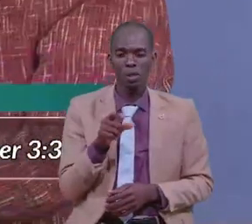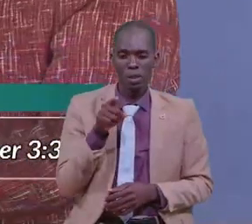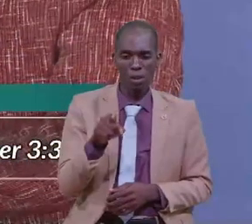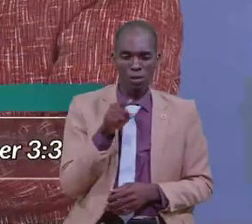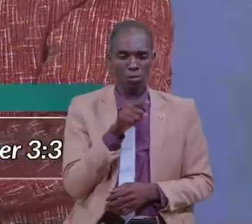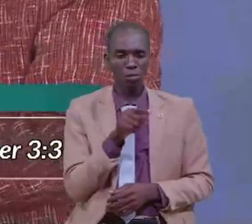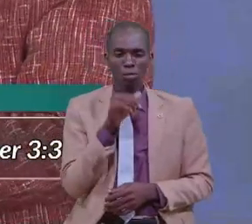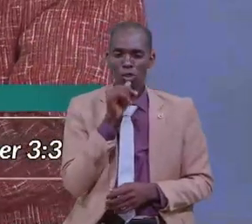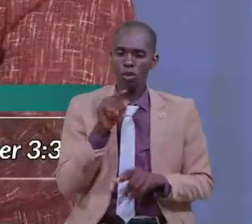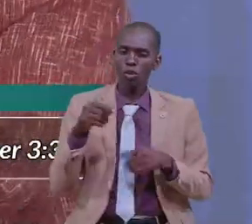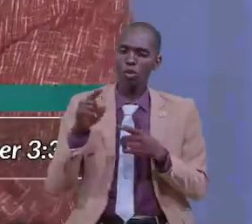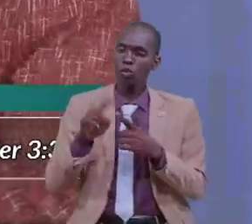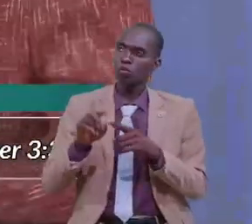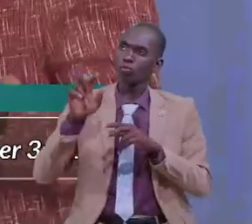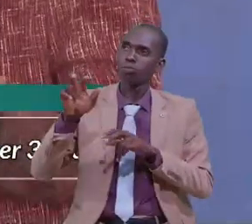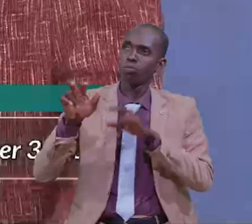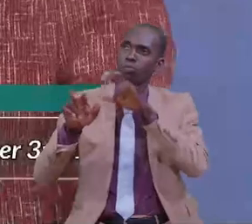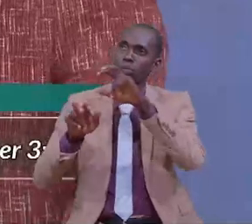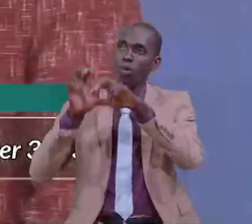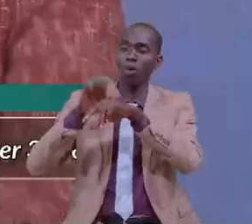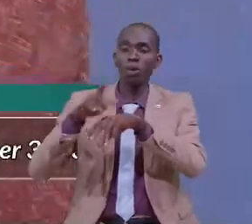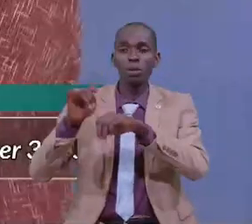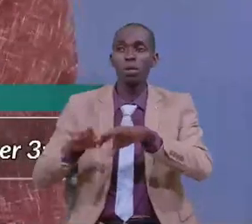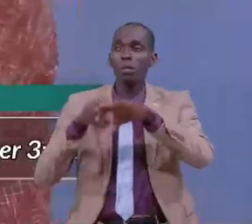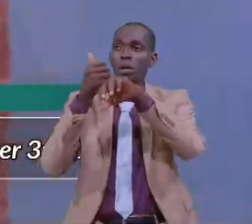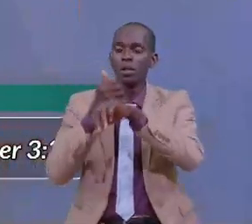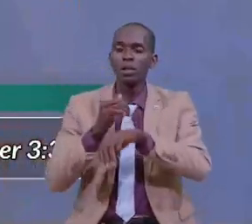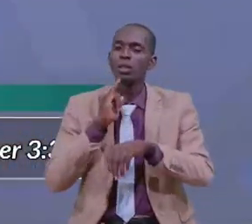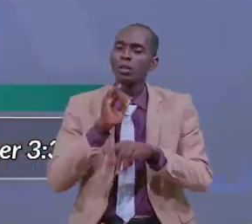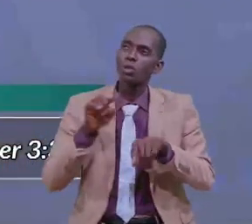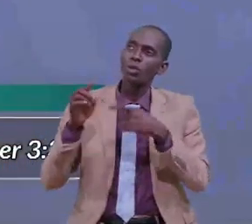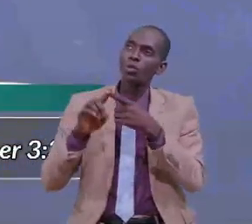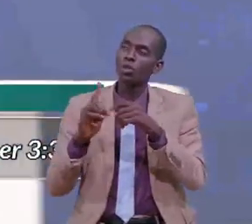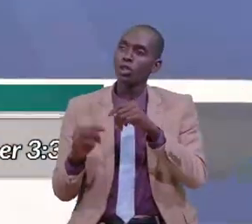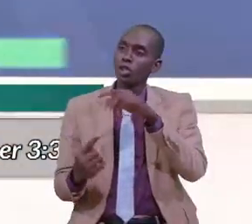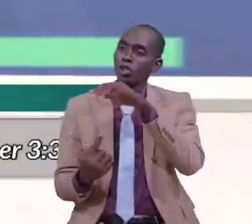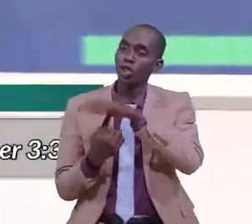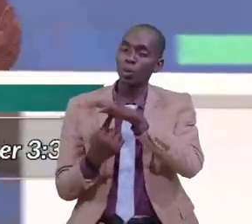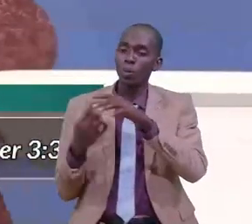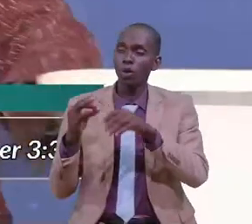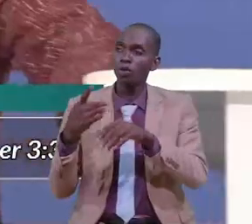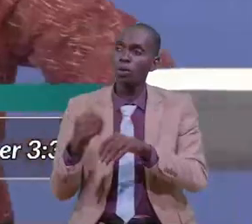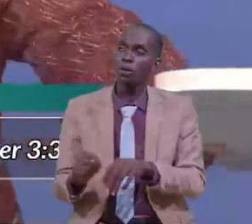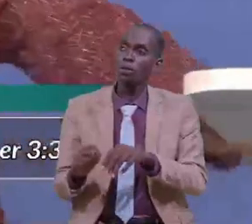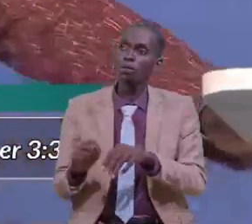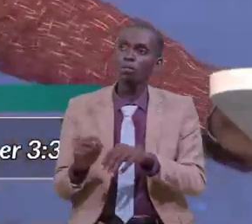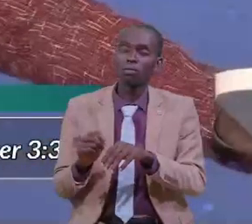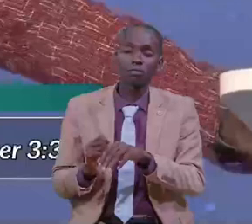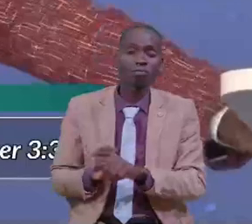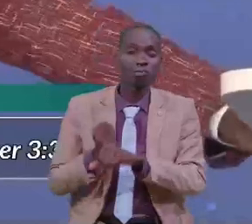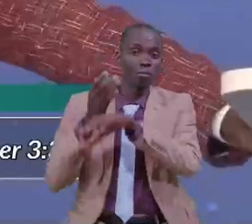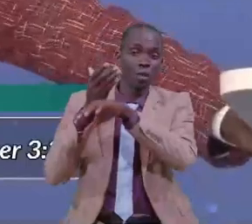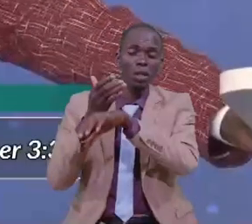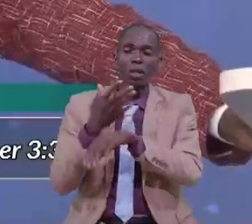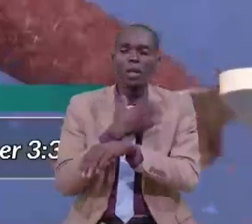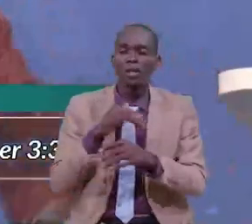qui sait qui veut gravir la montagne, qui sait qui veut arriver au sommet de la montagne. Et